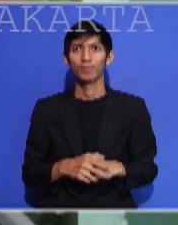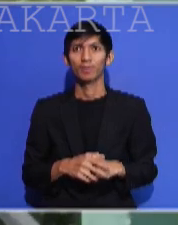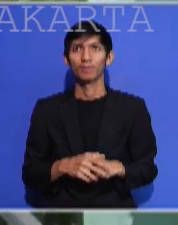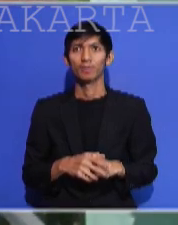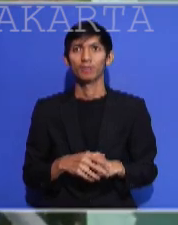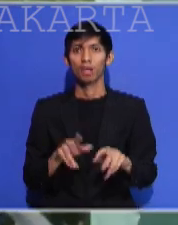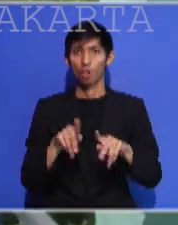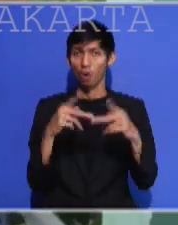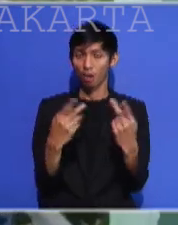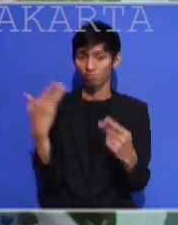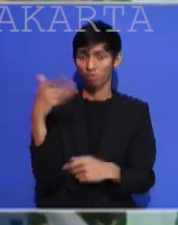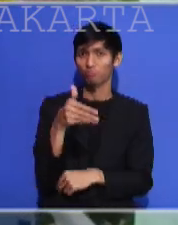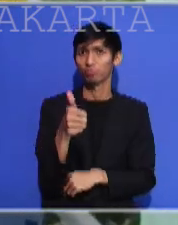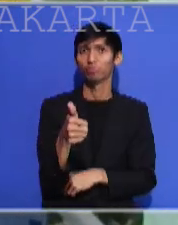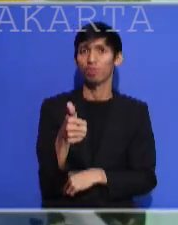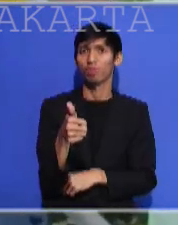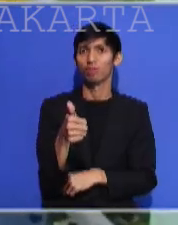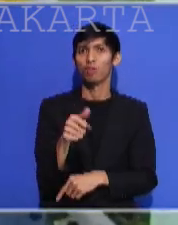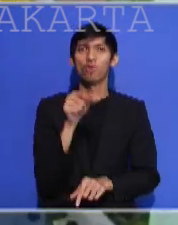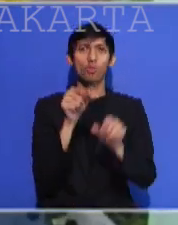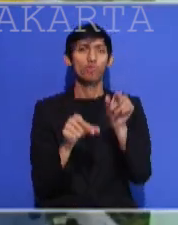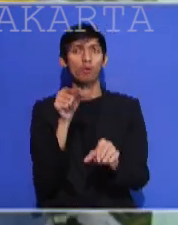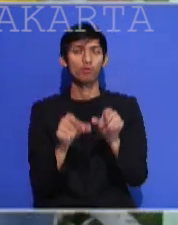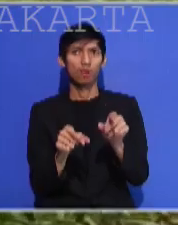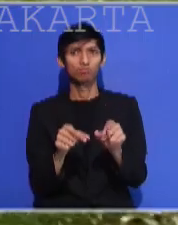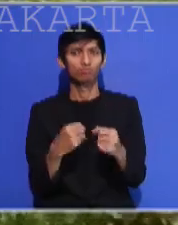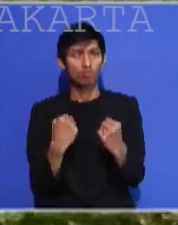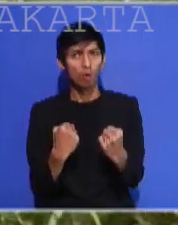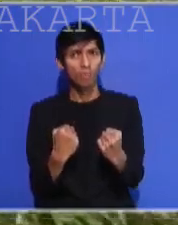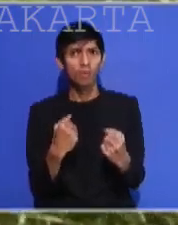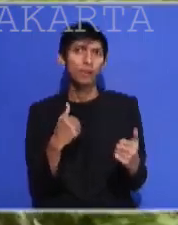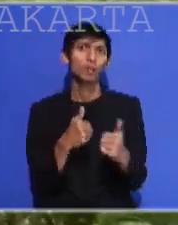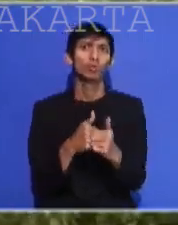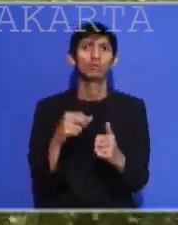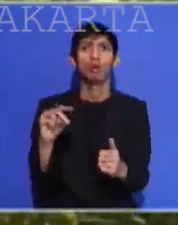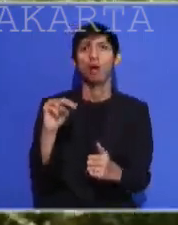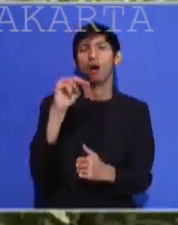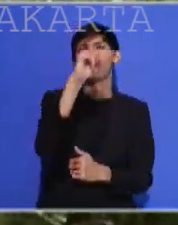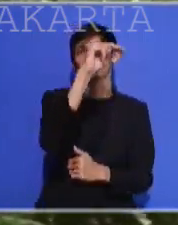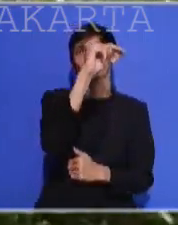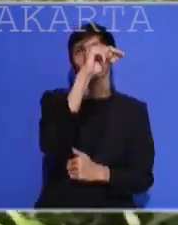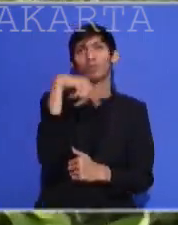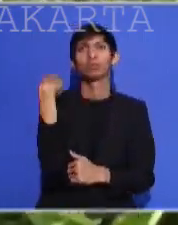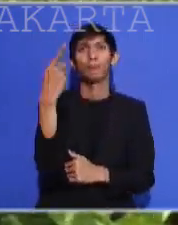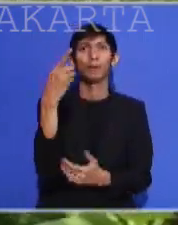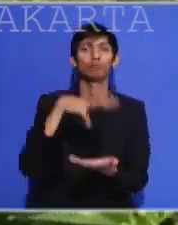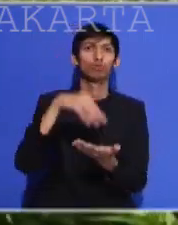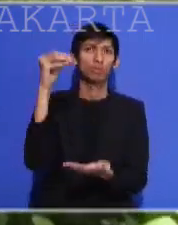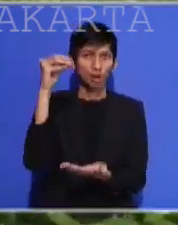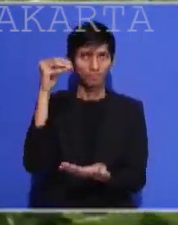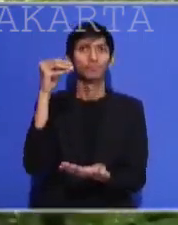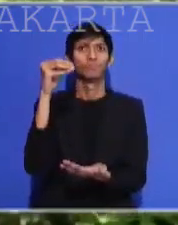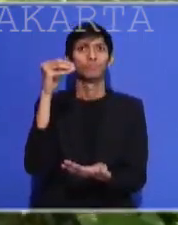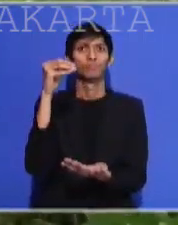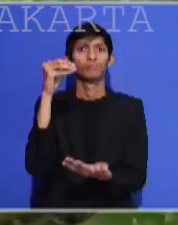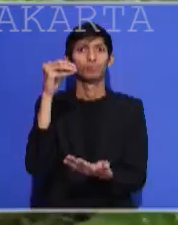kerabat masing-masing para wisatawan nampak antusias meniti ratusan anak tangga demi bisa sampai ke puncak Suroloyo yang sudah sangat